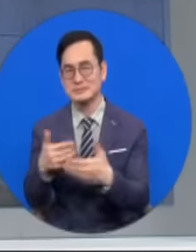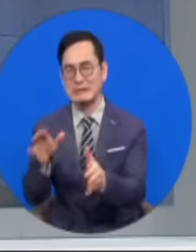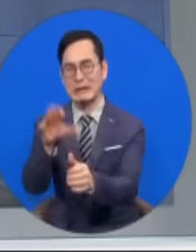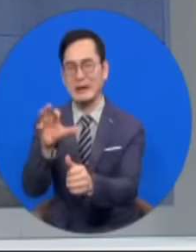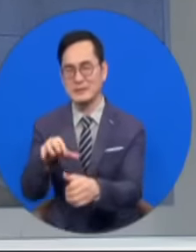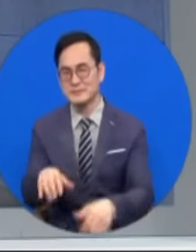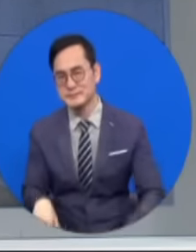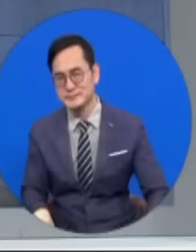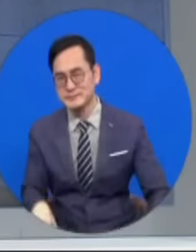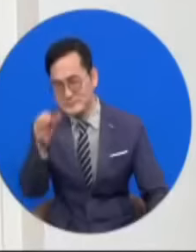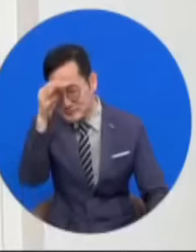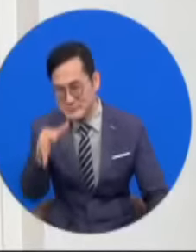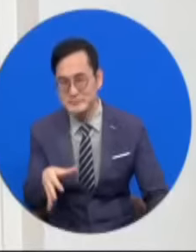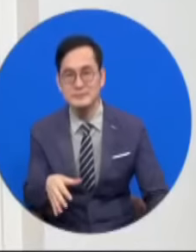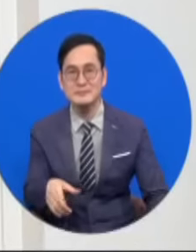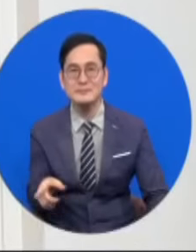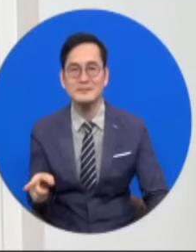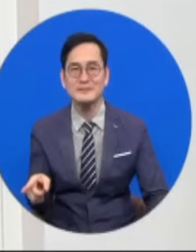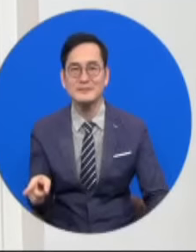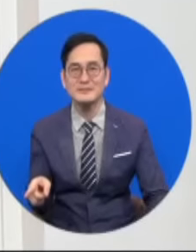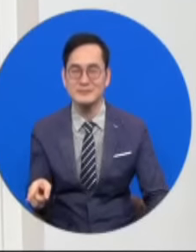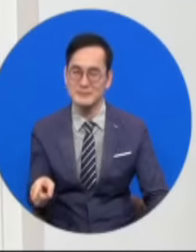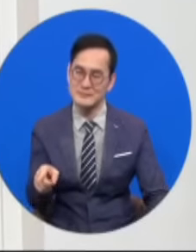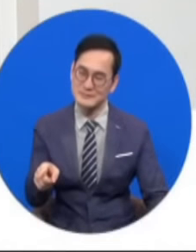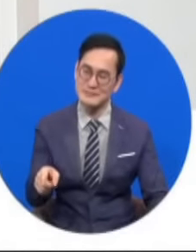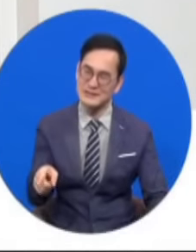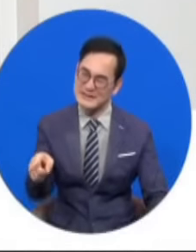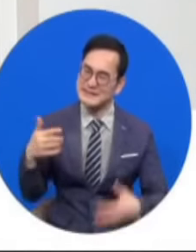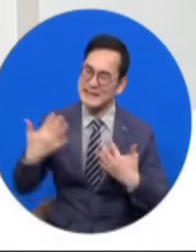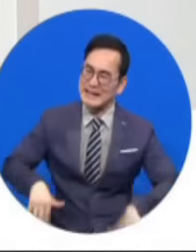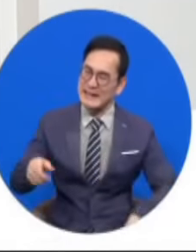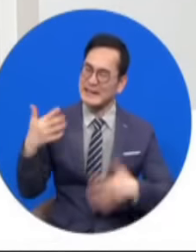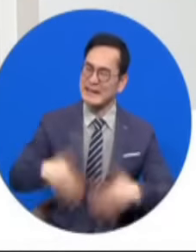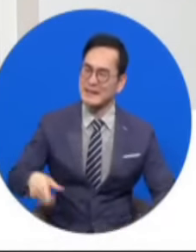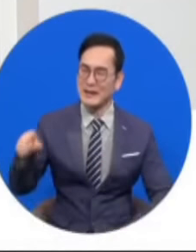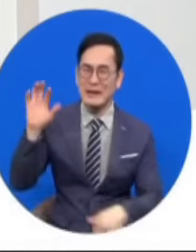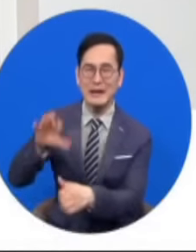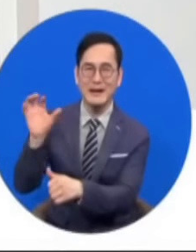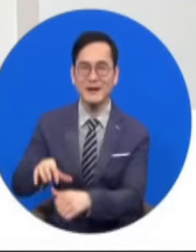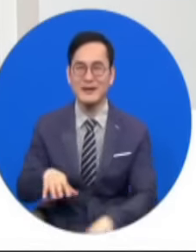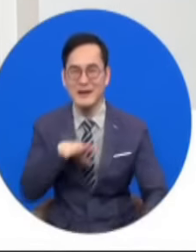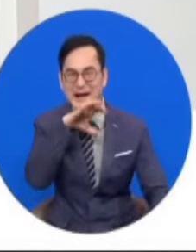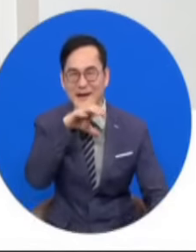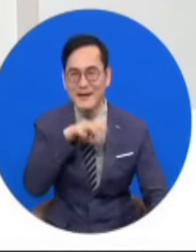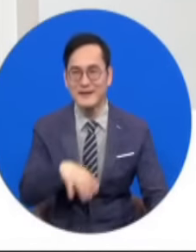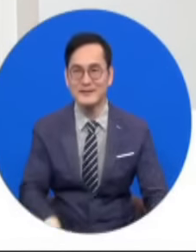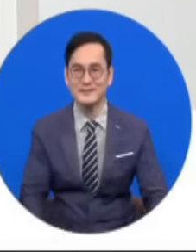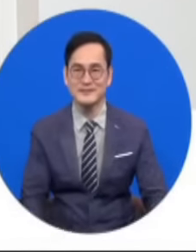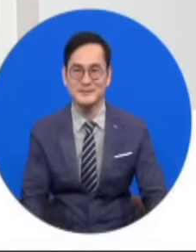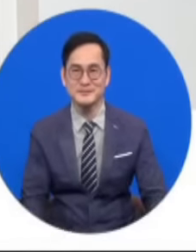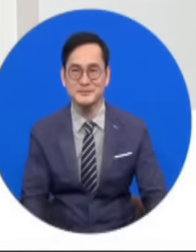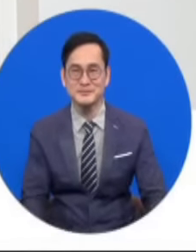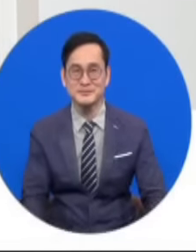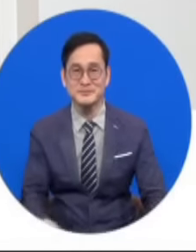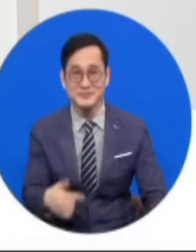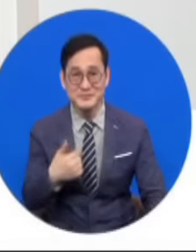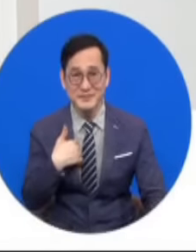보십니까 드디어이 불만의 대상이 박찬대 원내 대표까지 왔네요 어 제가 숱하게